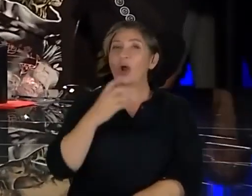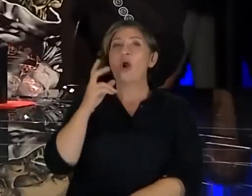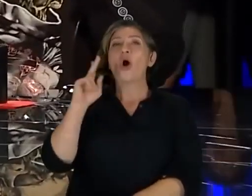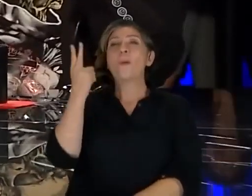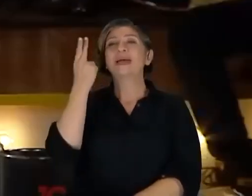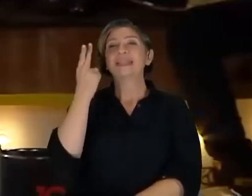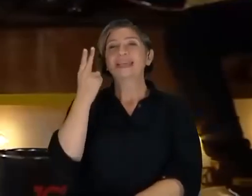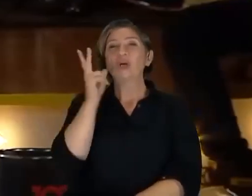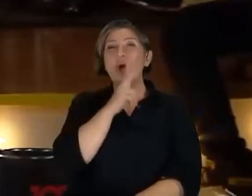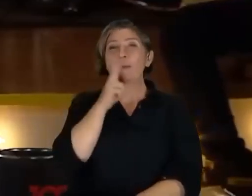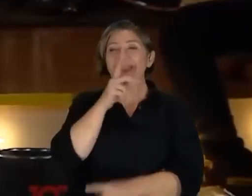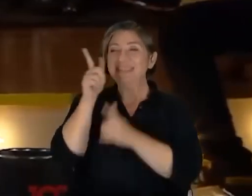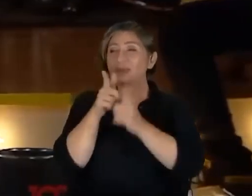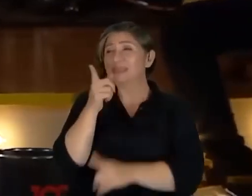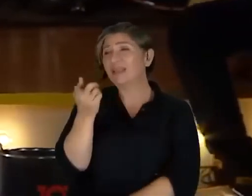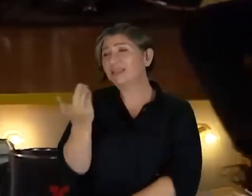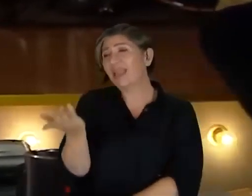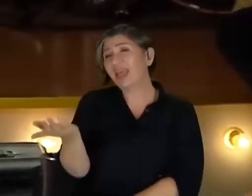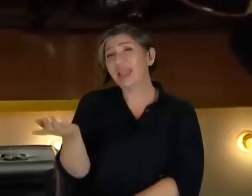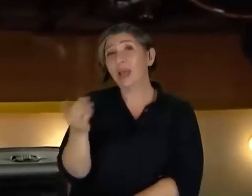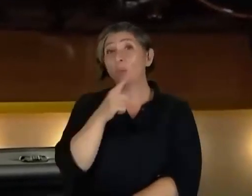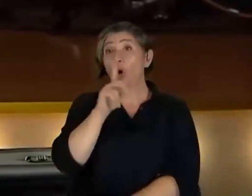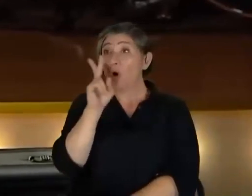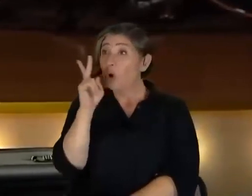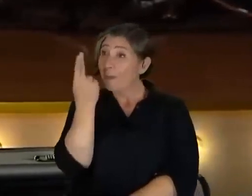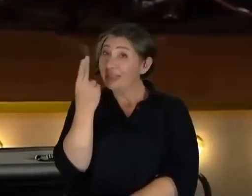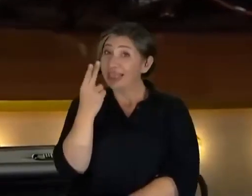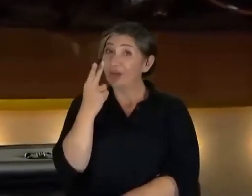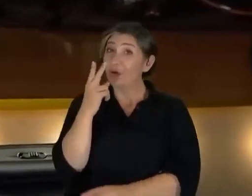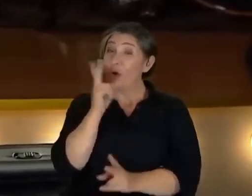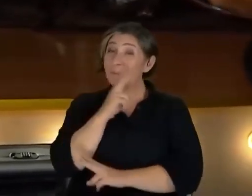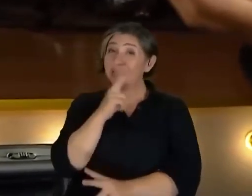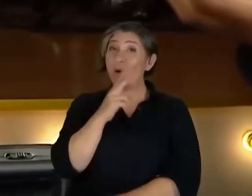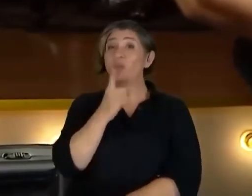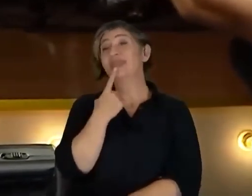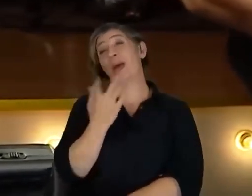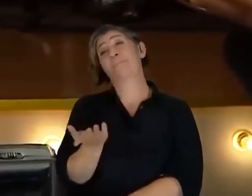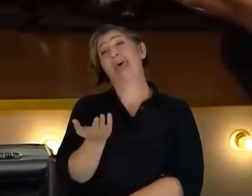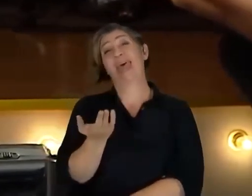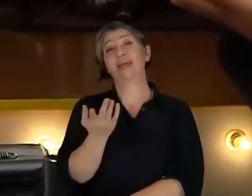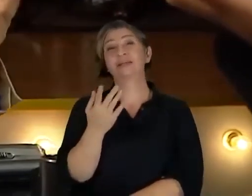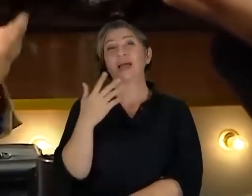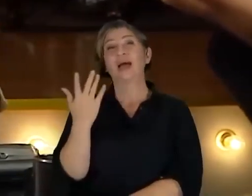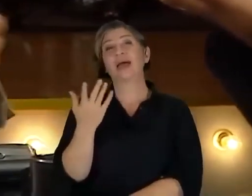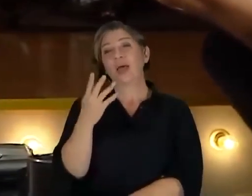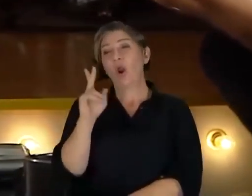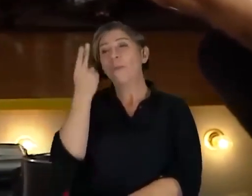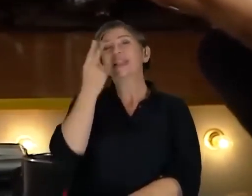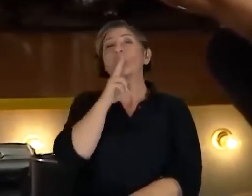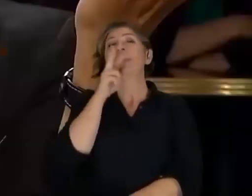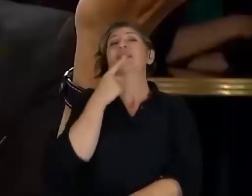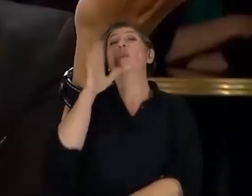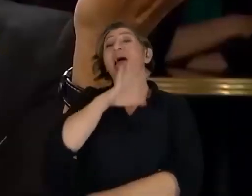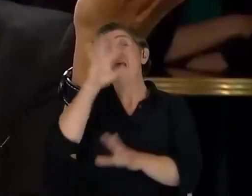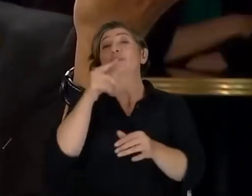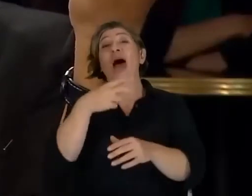romantik komedi çekmek yani senin neyine? Yani romantik bir, komedi. Yani romantik, oraya da onu deme bana. Yani tamam romantik komedi demiyorum.